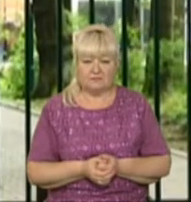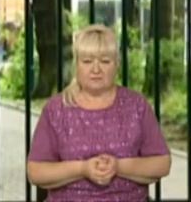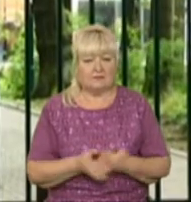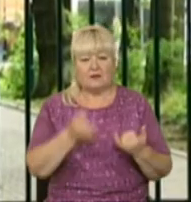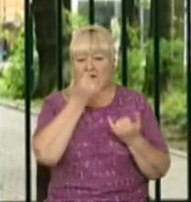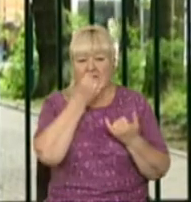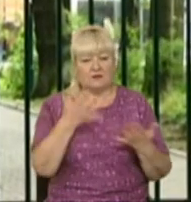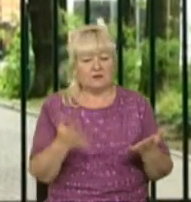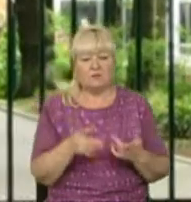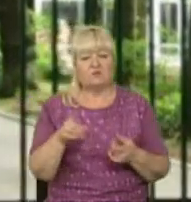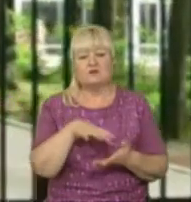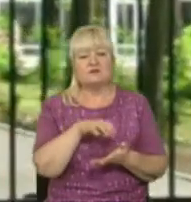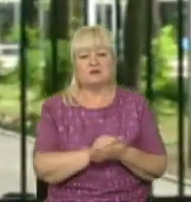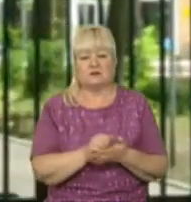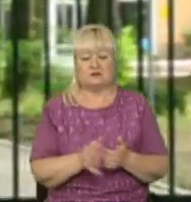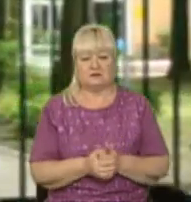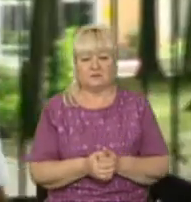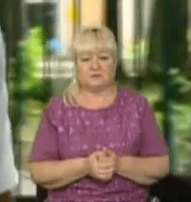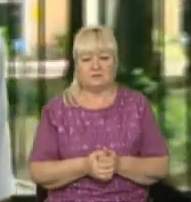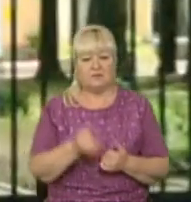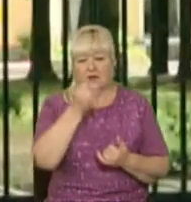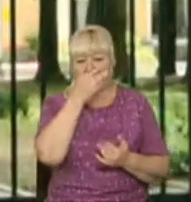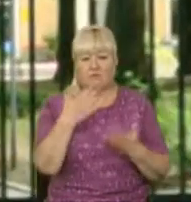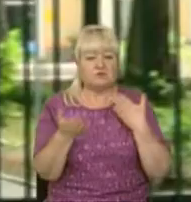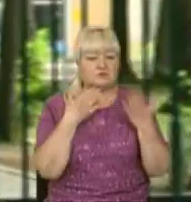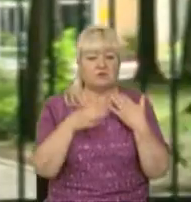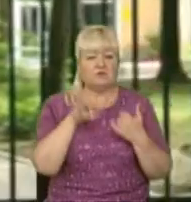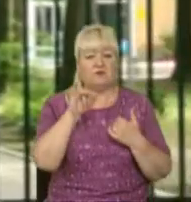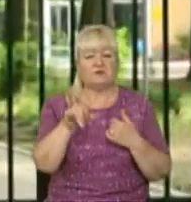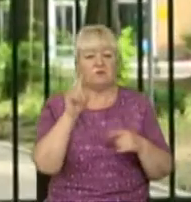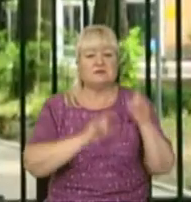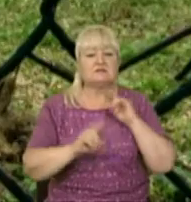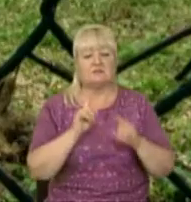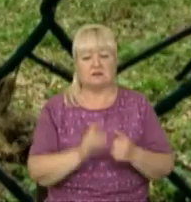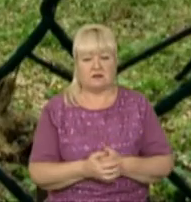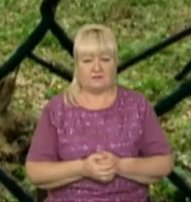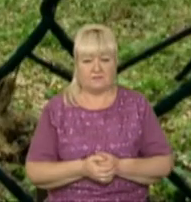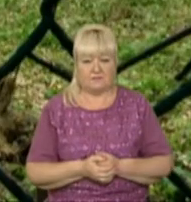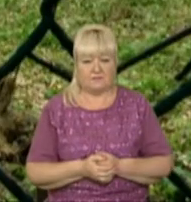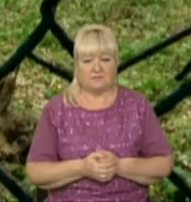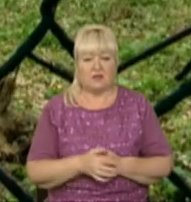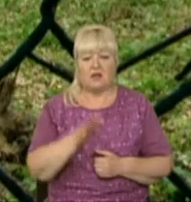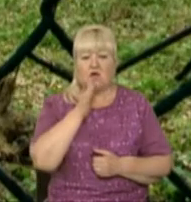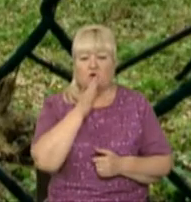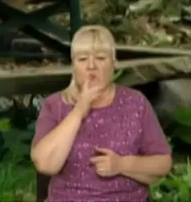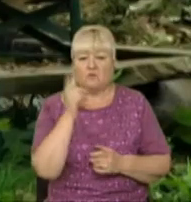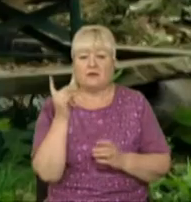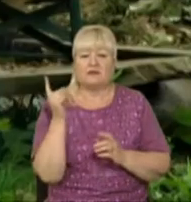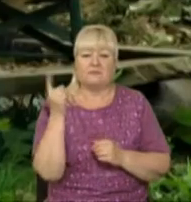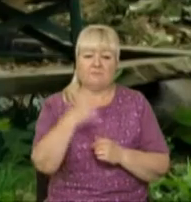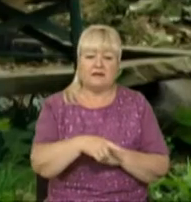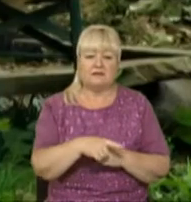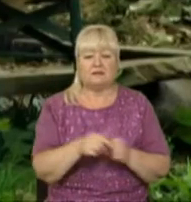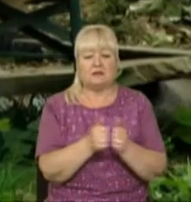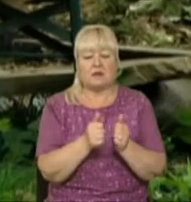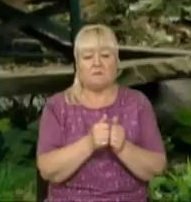Не можу. Не хочуть? Не можу спілкуватися, не зайняті на семінарі. У момент падіння біля дуба були діти з